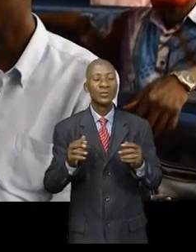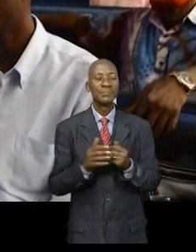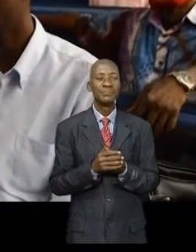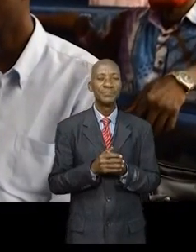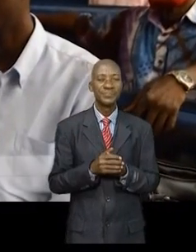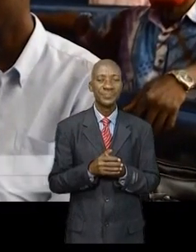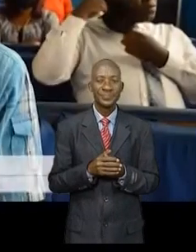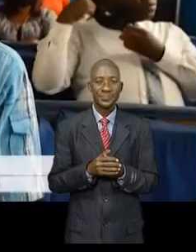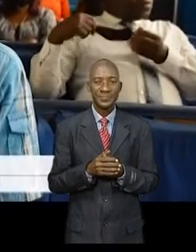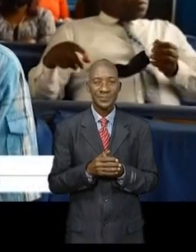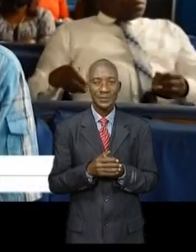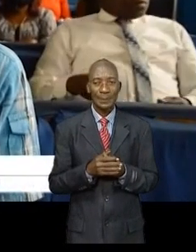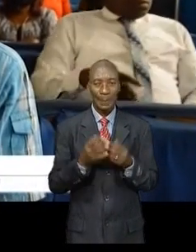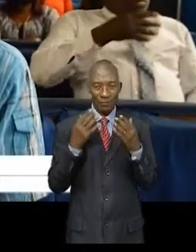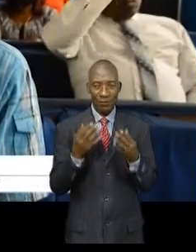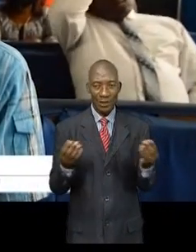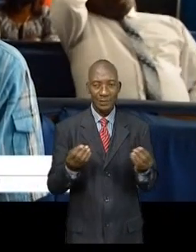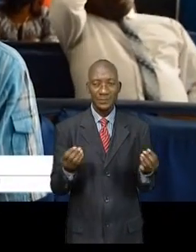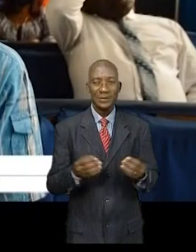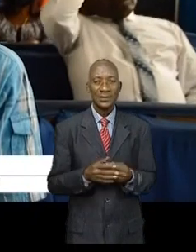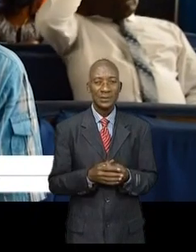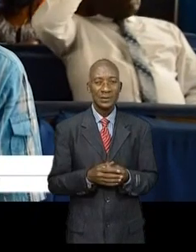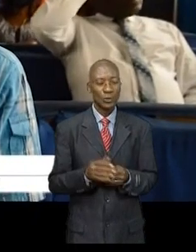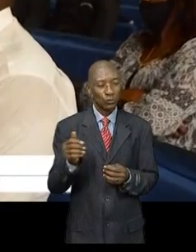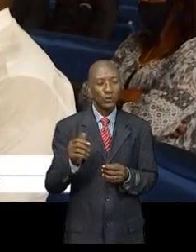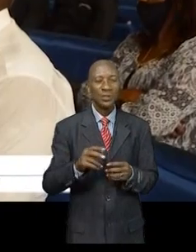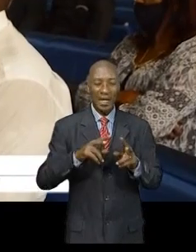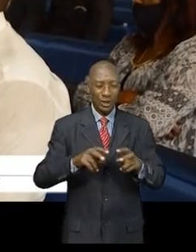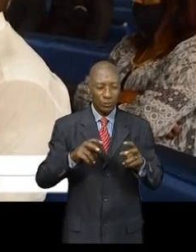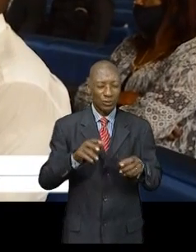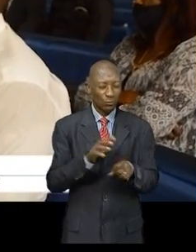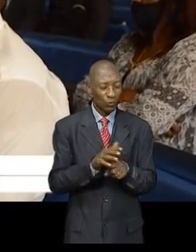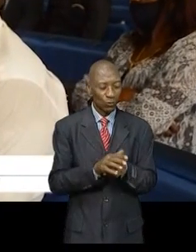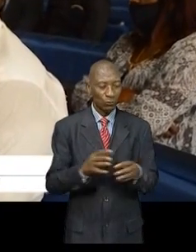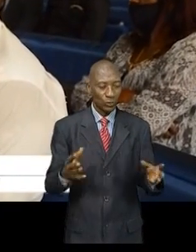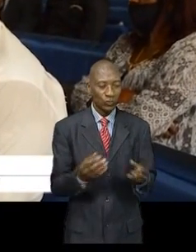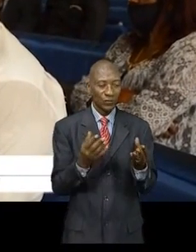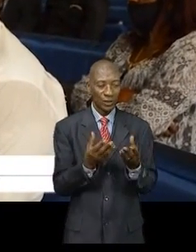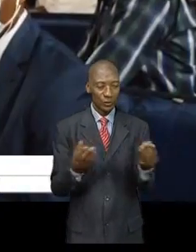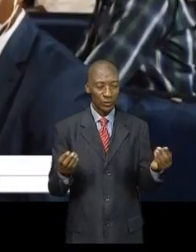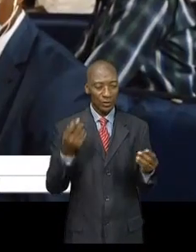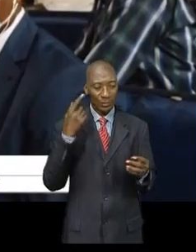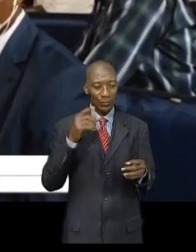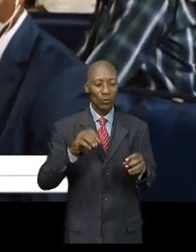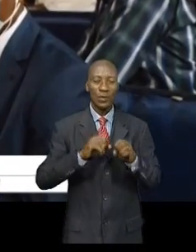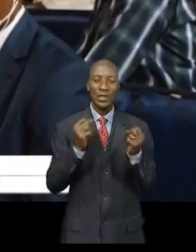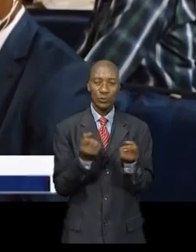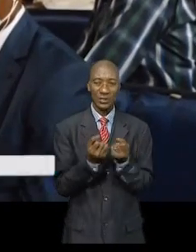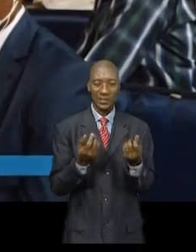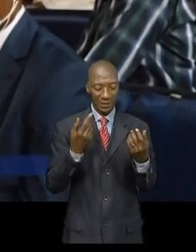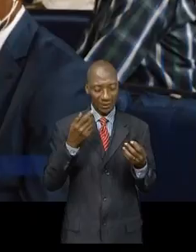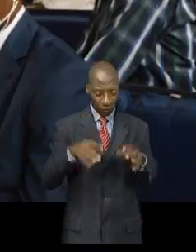autres chercheurs à emboîter le pas à la recherche, à trouver des solutions aux problèmes de la société grâce à leurs recherches.